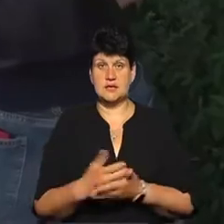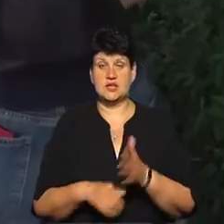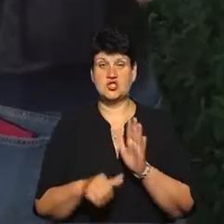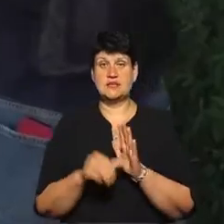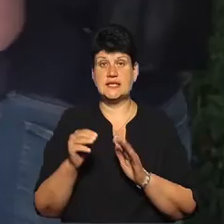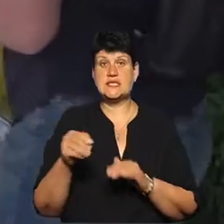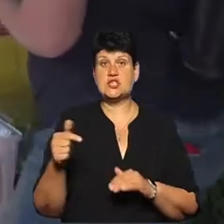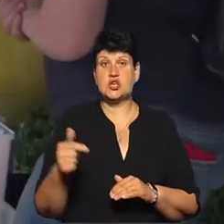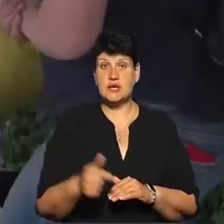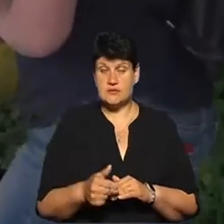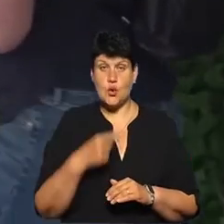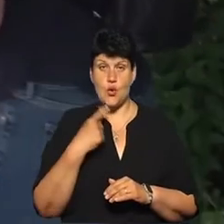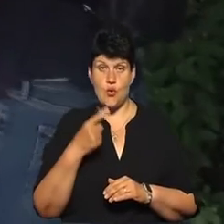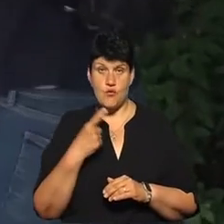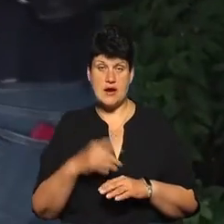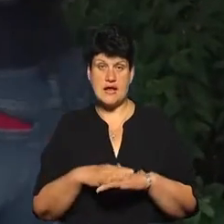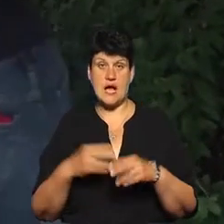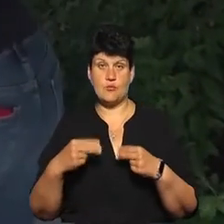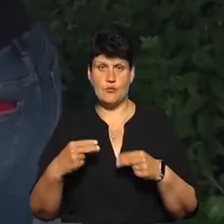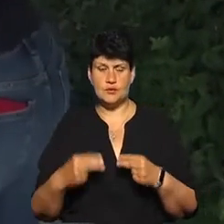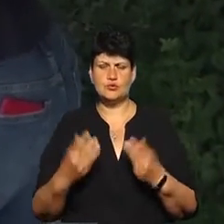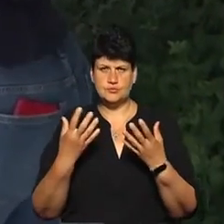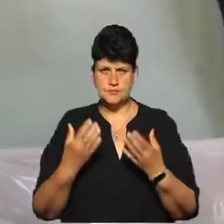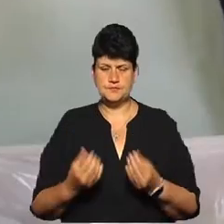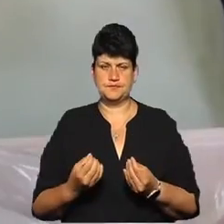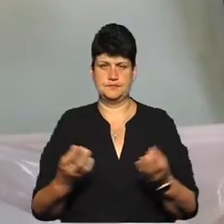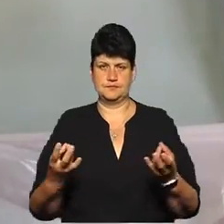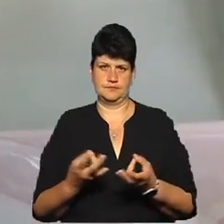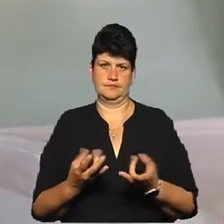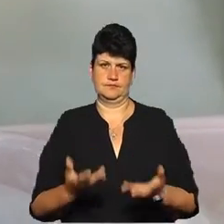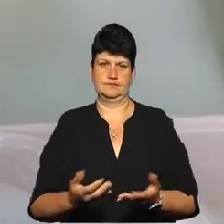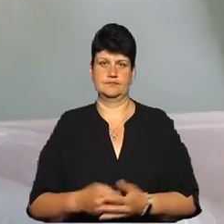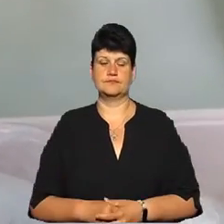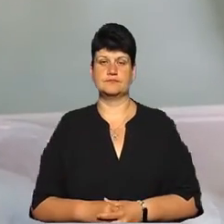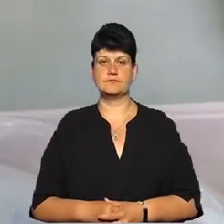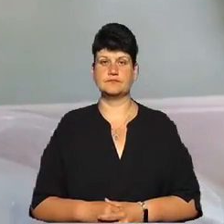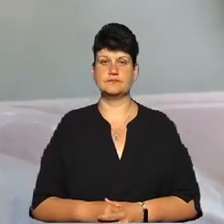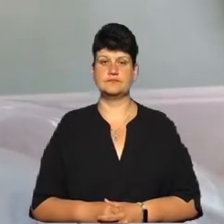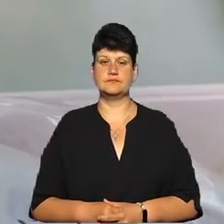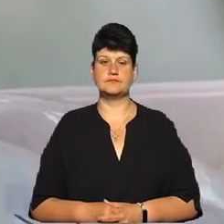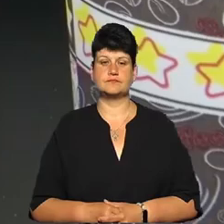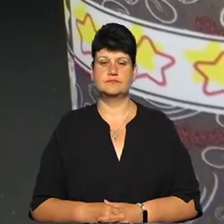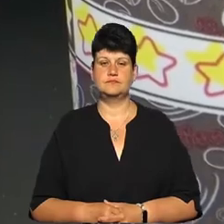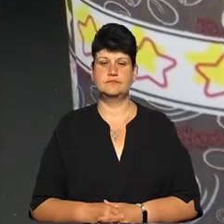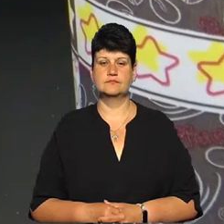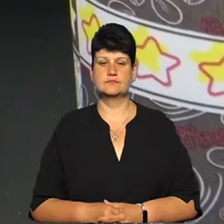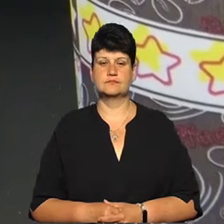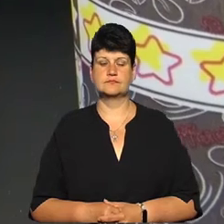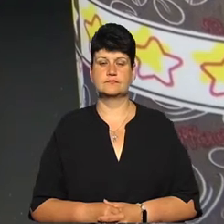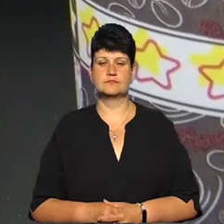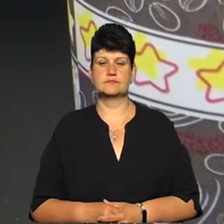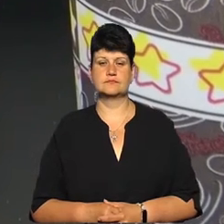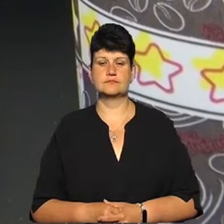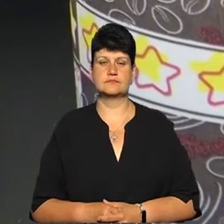тисяч гривень. Кажуть, ярмаркуватимуть на потреби армії ще. Лілія Лобур, Оксана Галіяш. Новини на Суспільному.